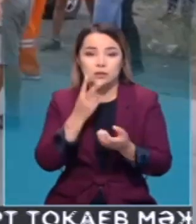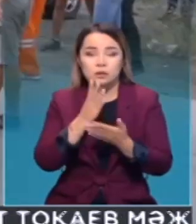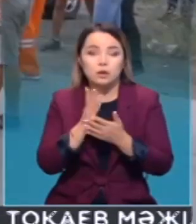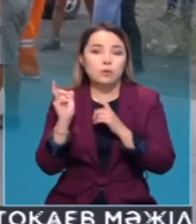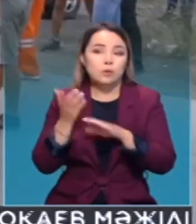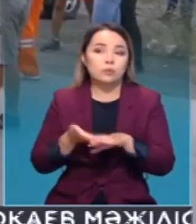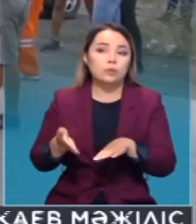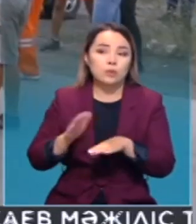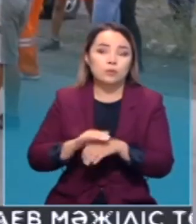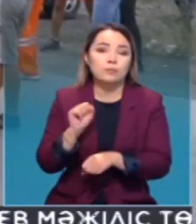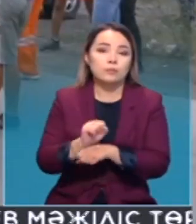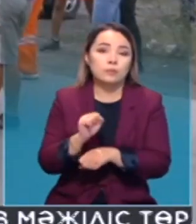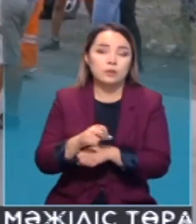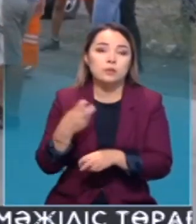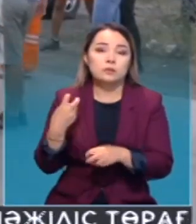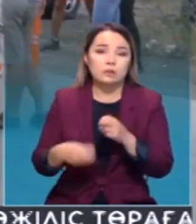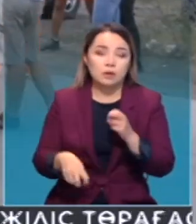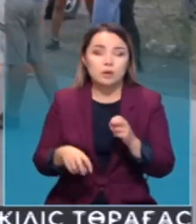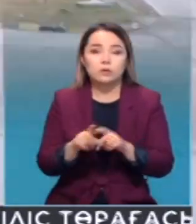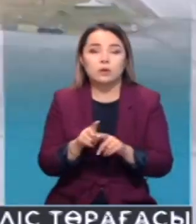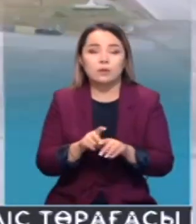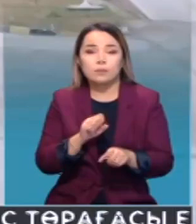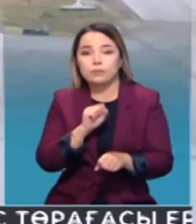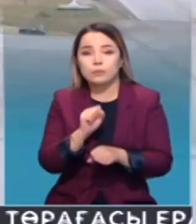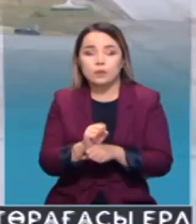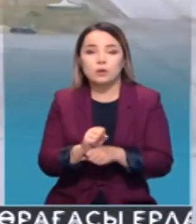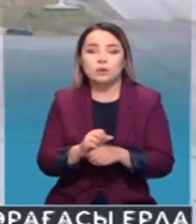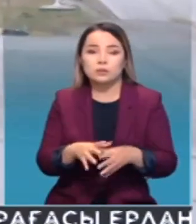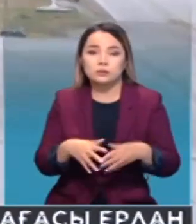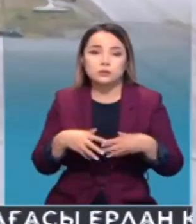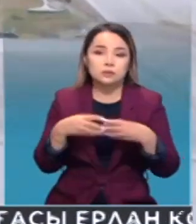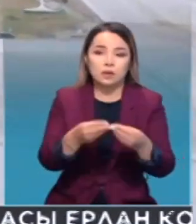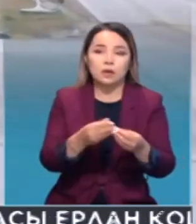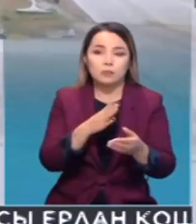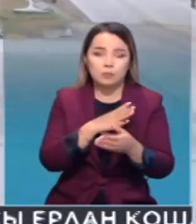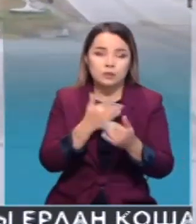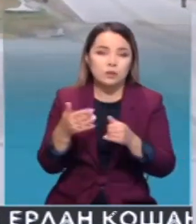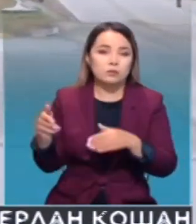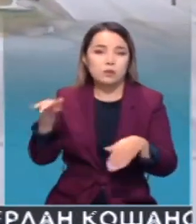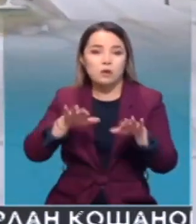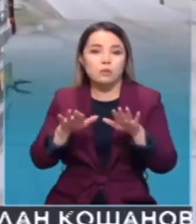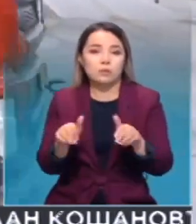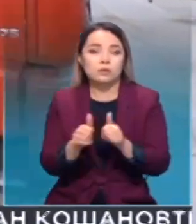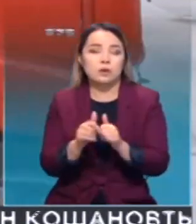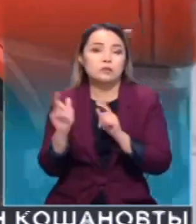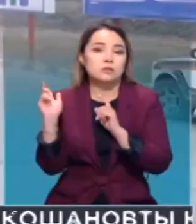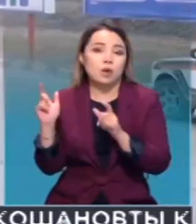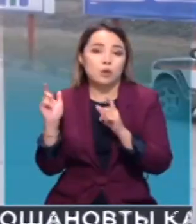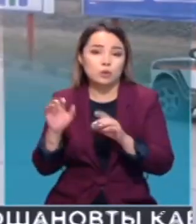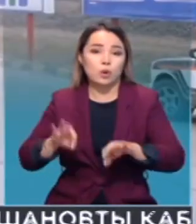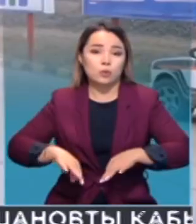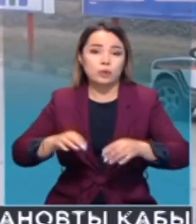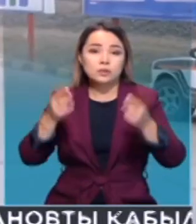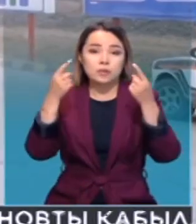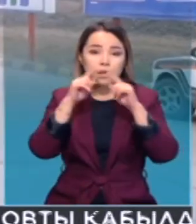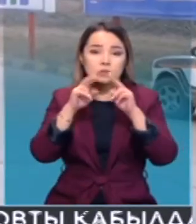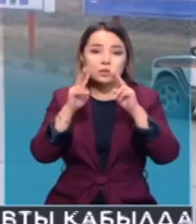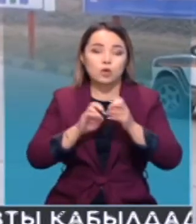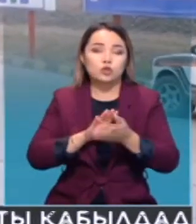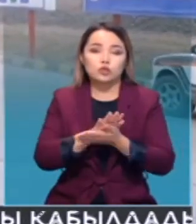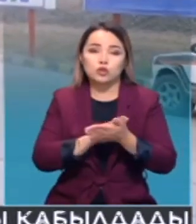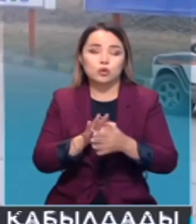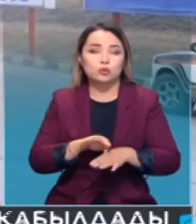тиеген көліктің тежегіші істен шығып, қатты екпінмен тауға соғылған. Жұмысшылардың пайымдауынша зауыттағы көліктерге техника тексеру